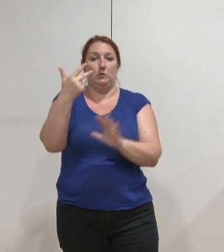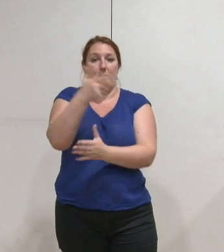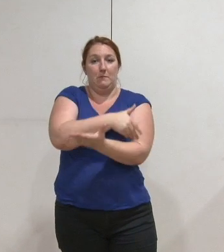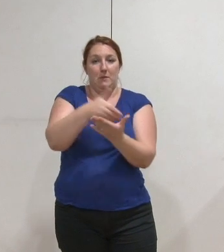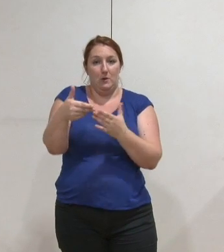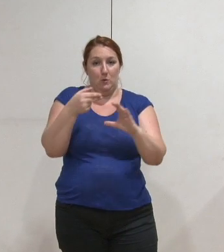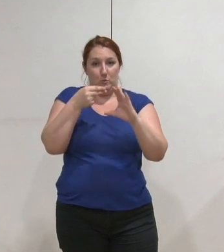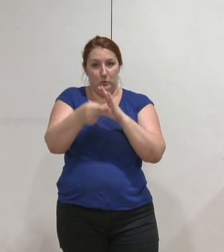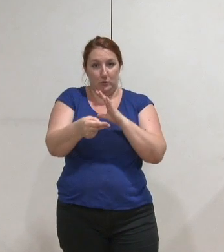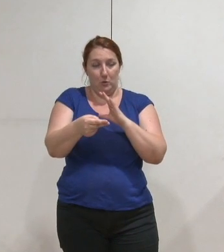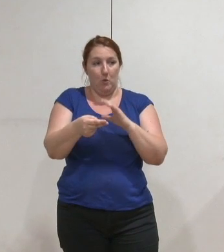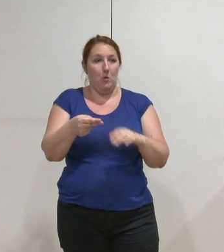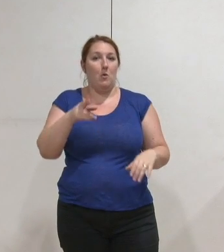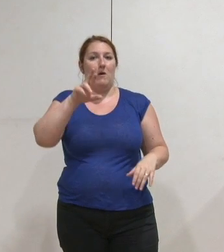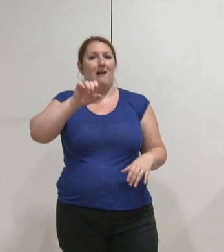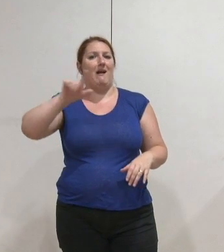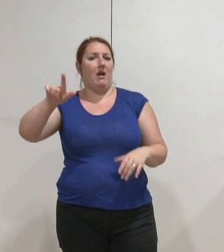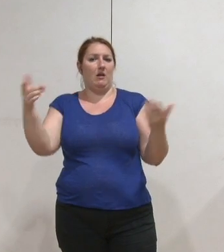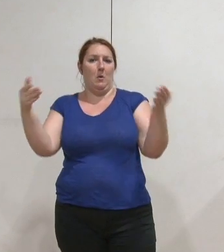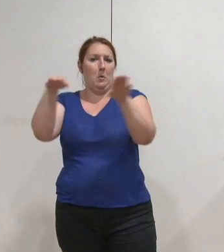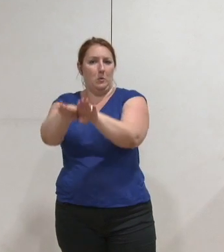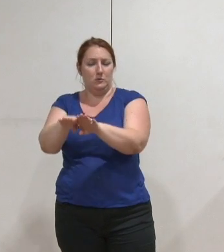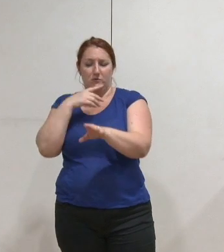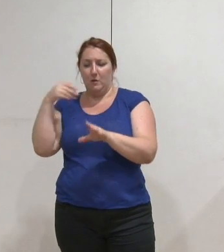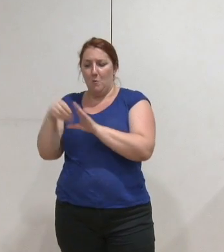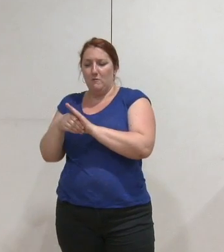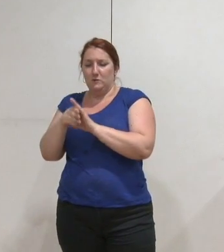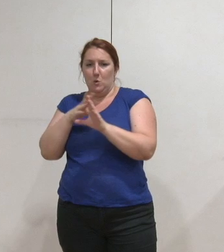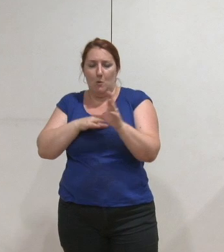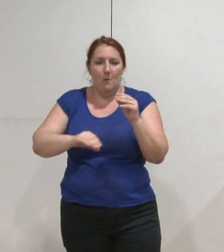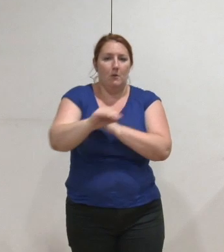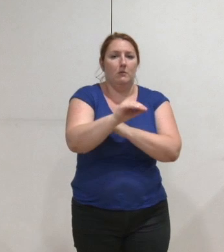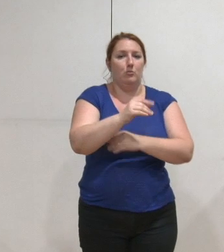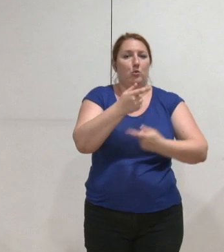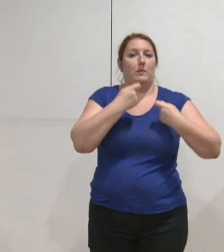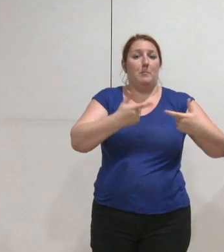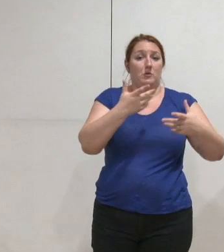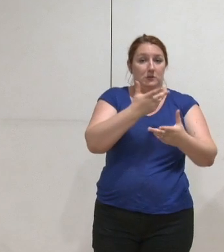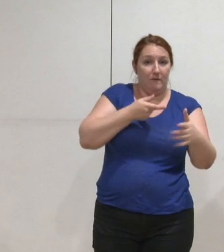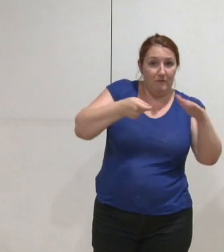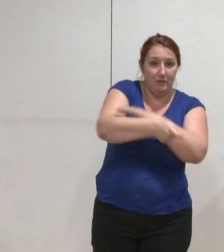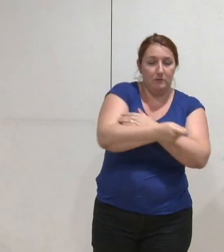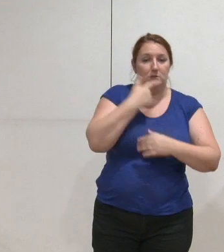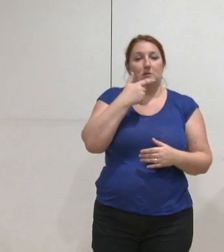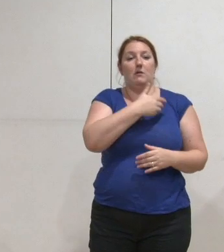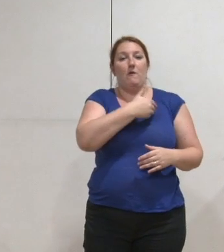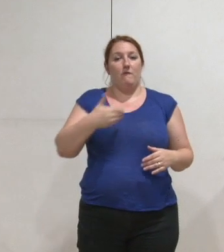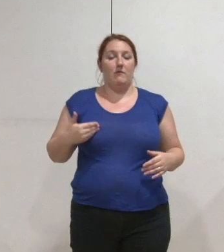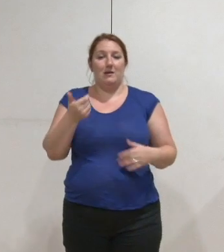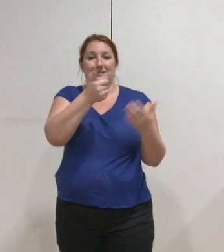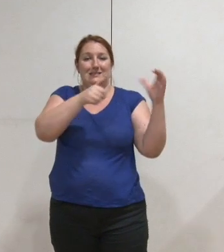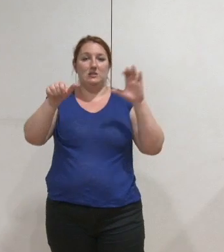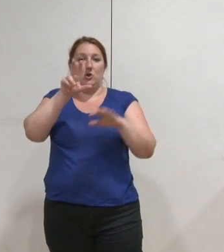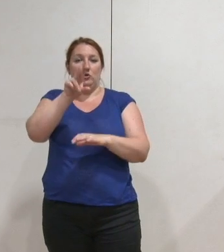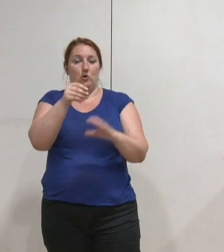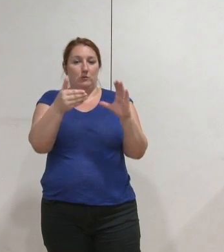clôture de la reg qui est une reprise sur la provision pour financer les dépenses et enfin 630000 de dotation de l'État